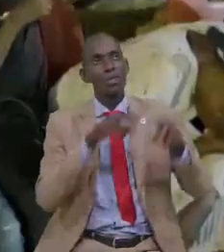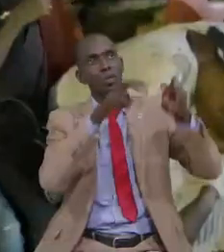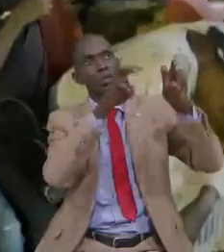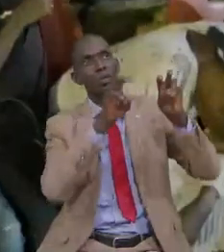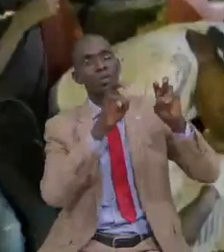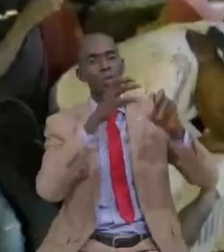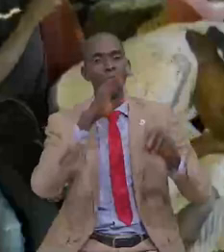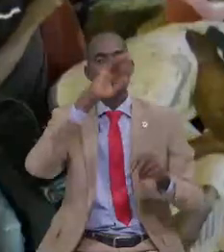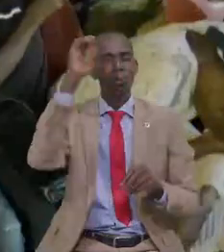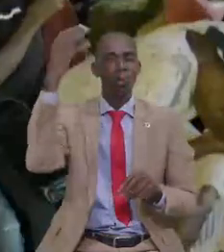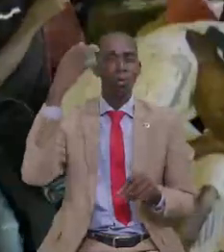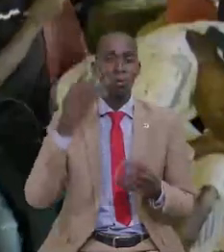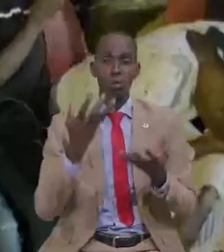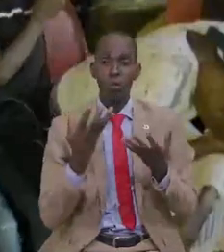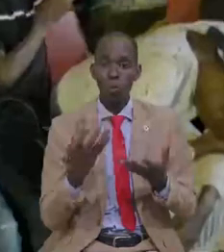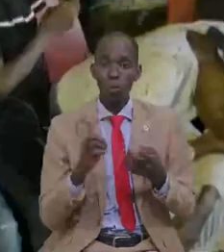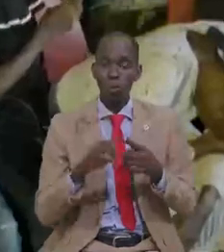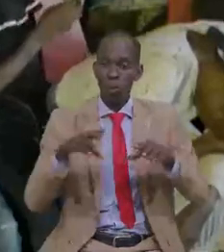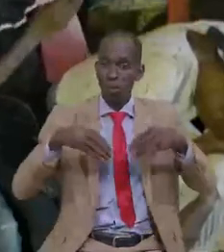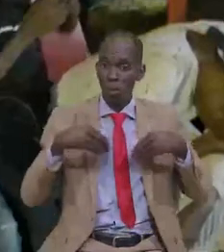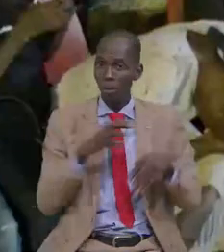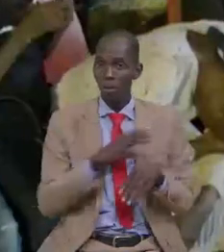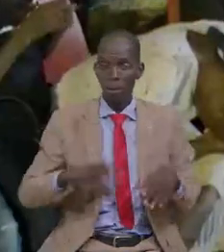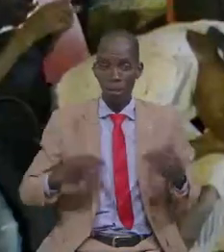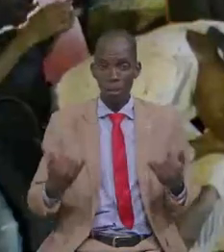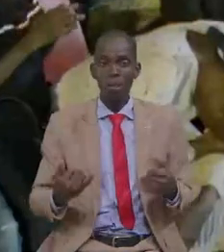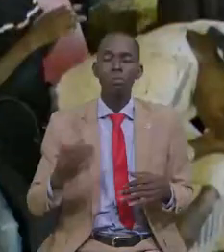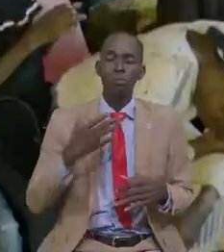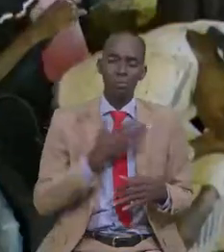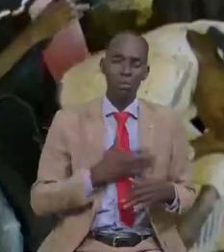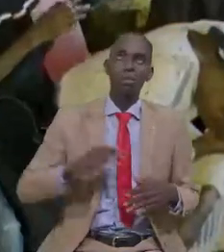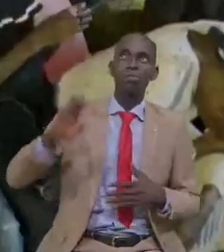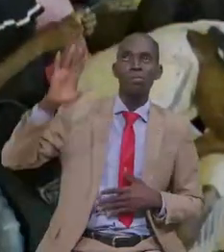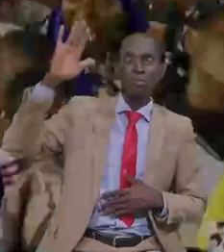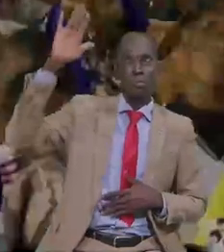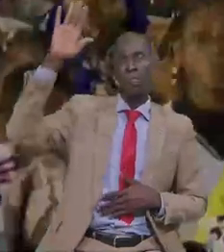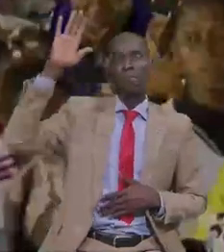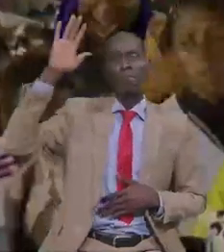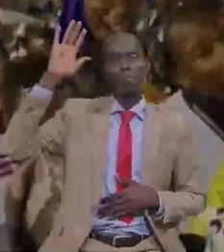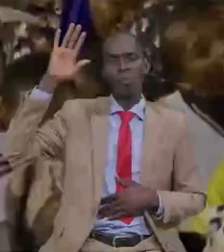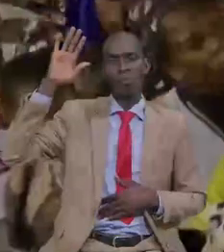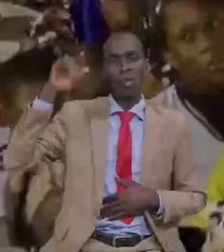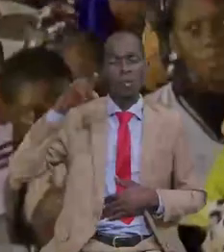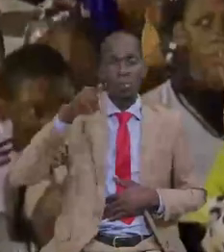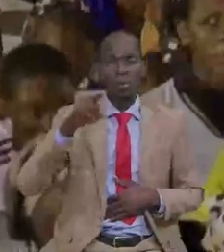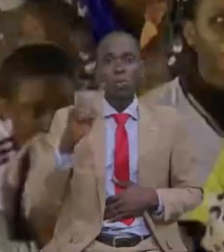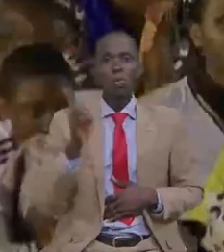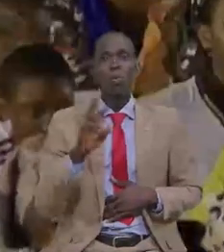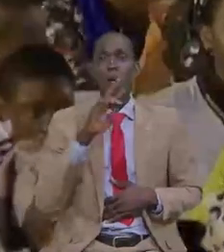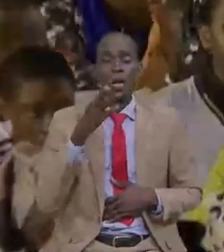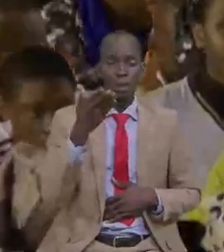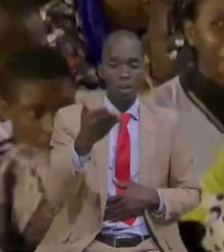trône de la grâce. Allez, levez la main là. Dieu vous bénit là-bas. Ceux qui sont en ligne, vous